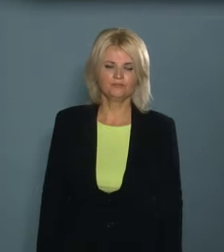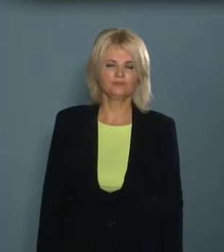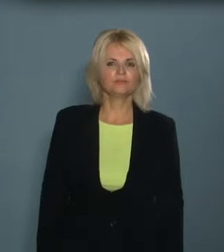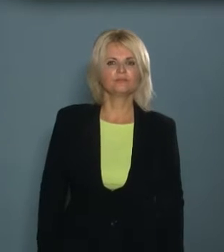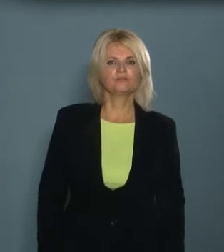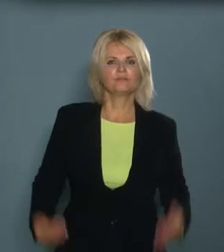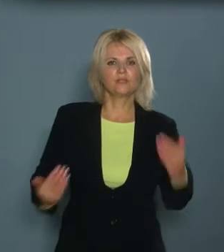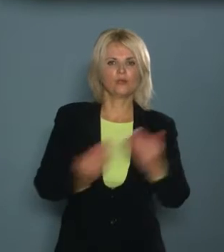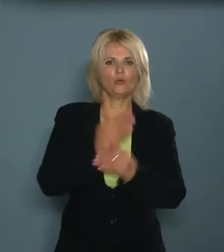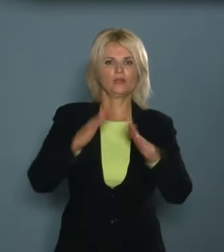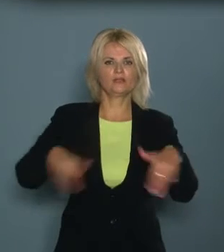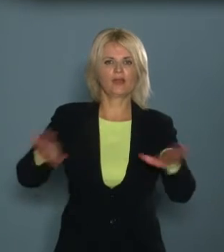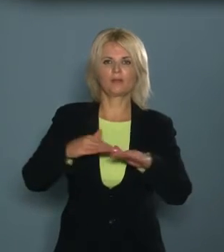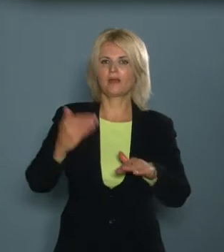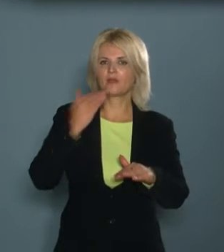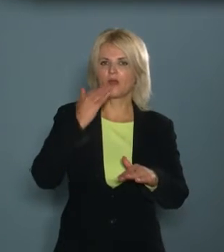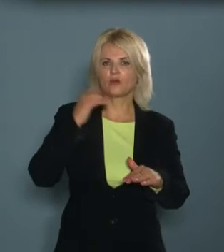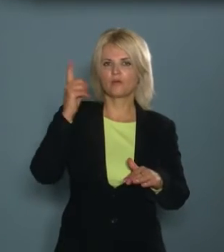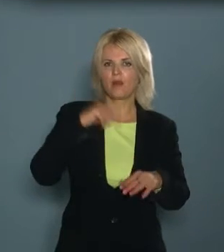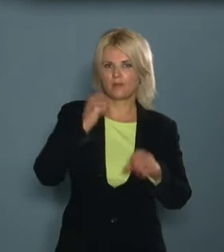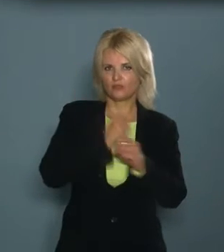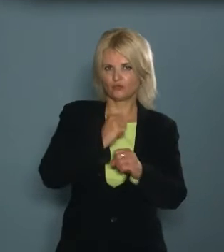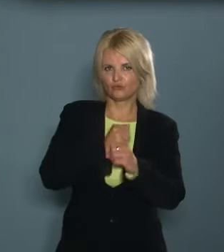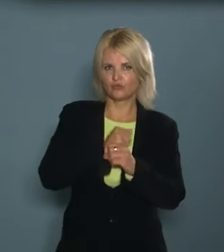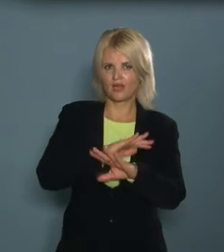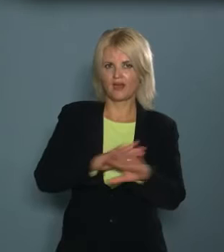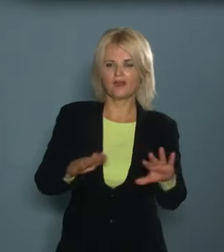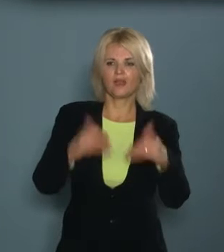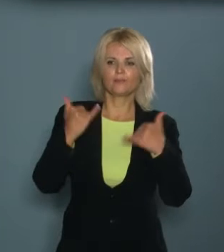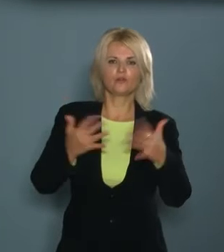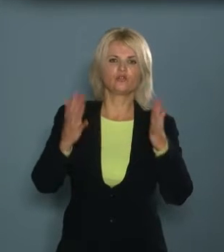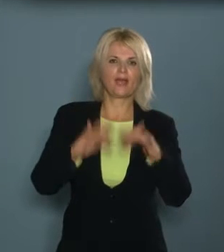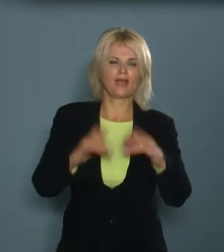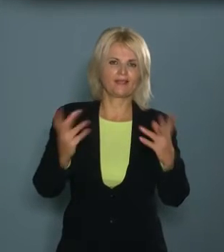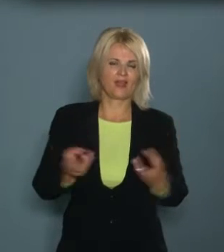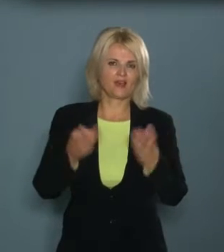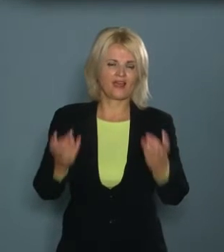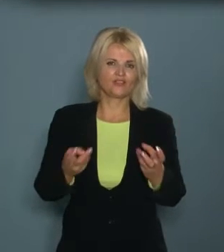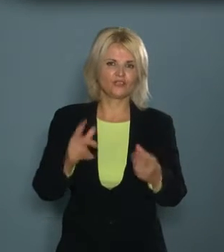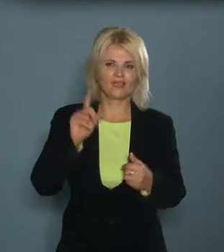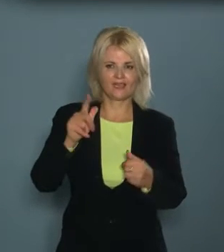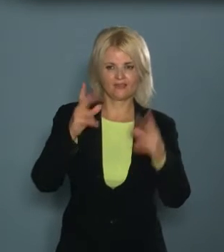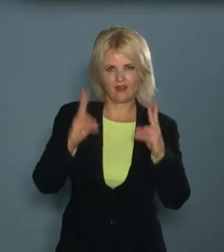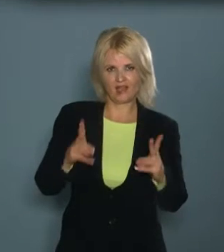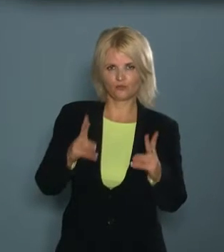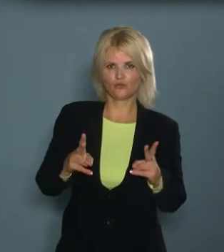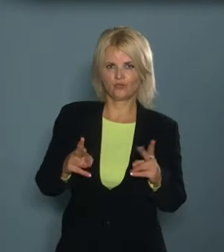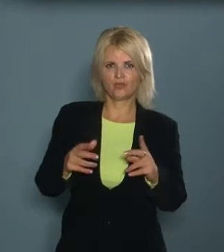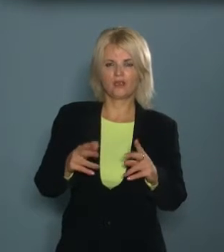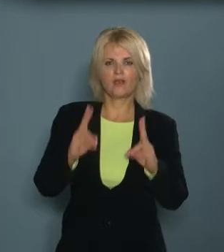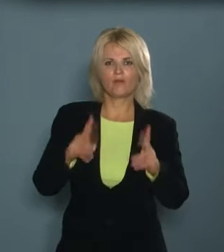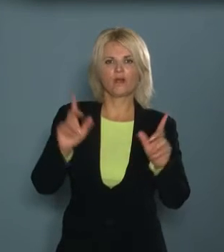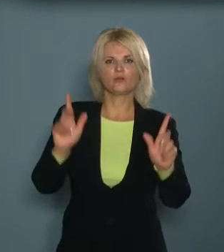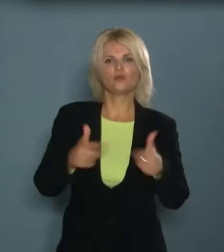valamit Újtelepen mindenféleképpen akarunk és lépni akarunk az ügyben. Most helységet keresünk, két lehetőségünk is van,